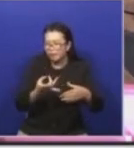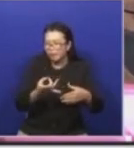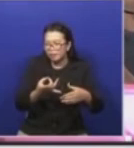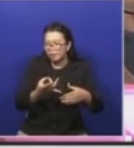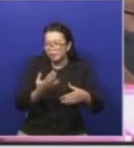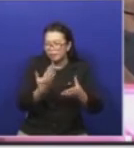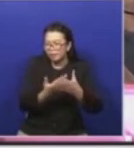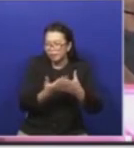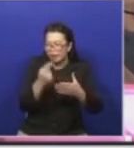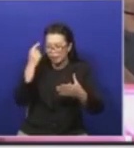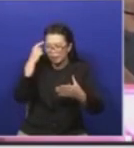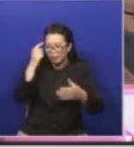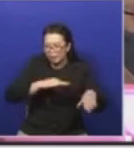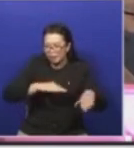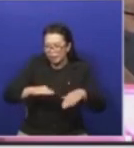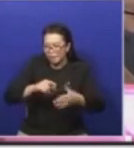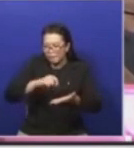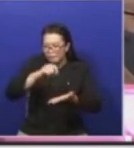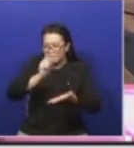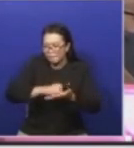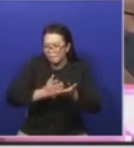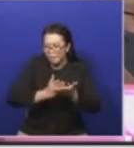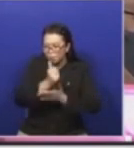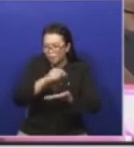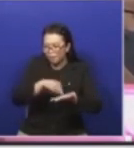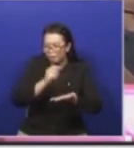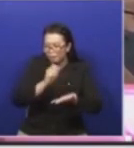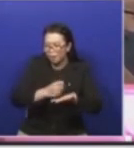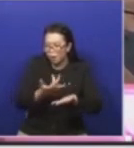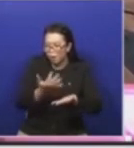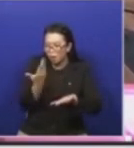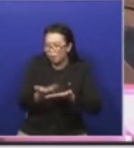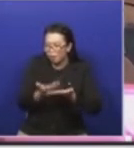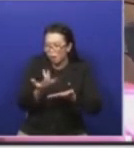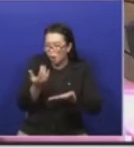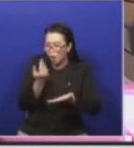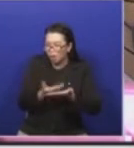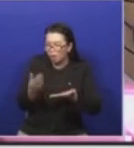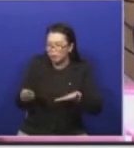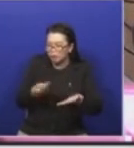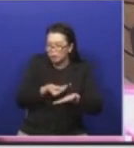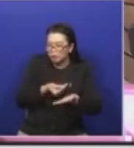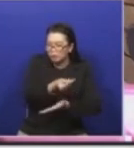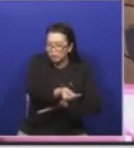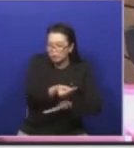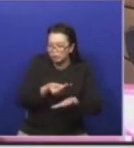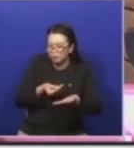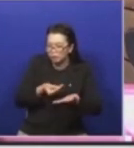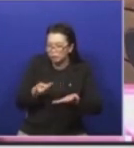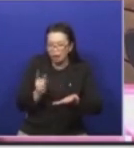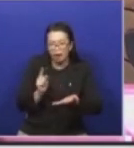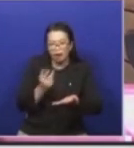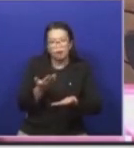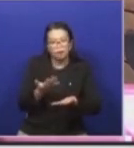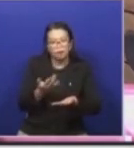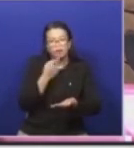อนุมัติอะไรรอไว้เหรอหรือว่าได้อนุมัติอะไรไปแล้วเพื่อที่จะเอาเงินก้อนนี้เข้าไปแล้วไปคืนเขาไหมอันนี้ต้องตอบ